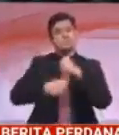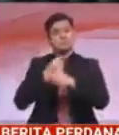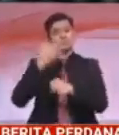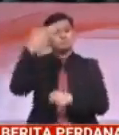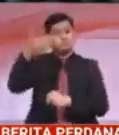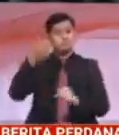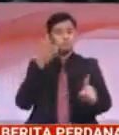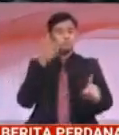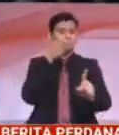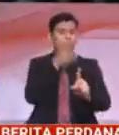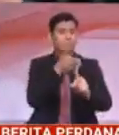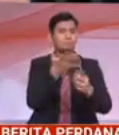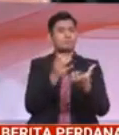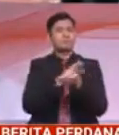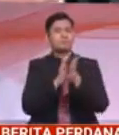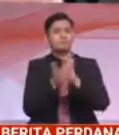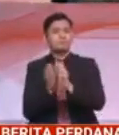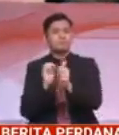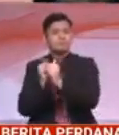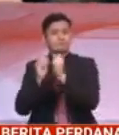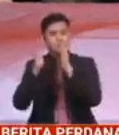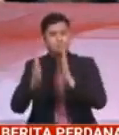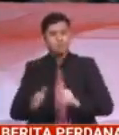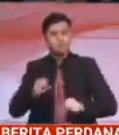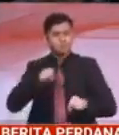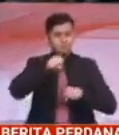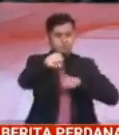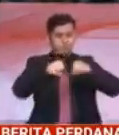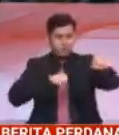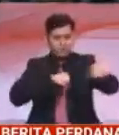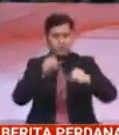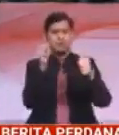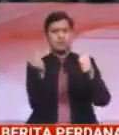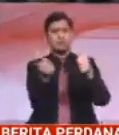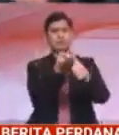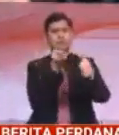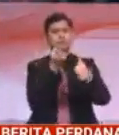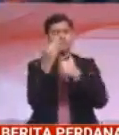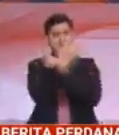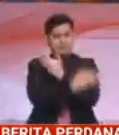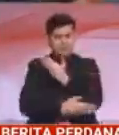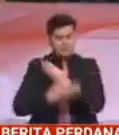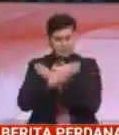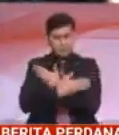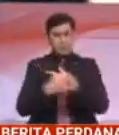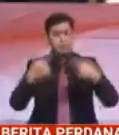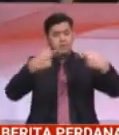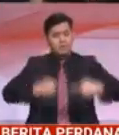Matlamat beliau adalah menjadi atlet karate pertama negara beraksi di Sukan Olimpik.